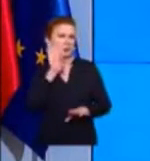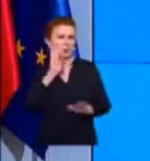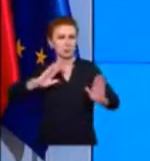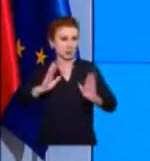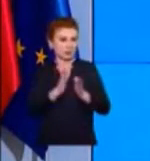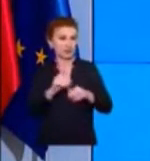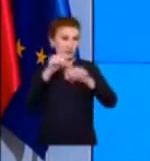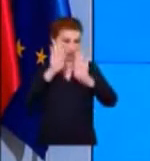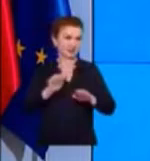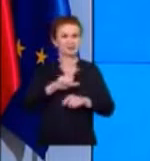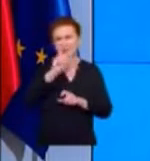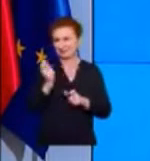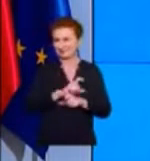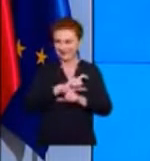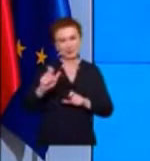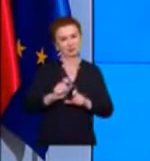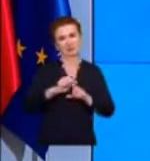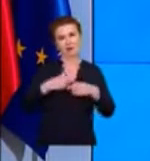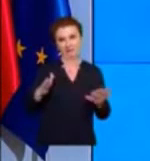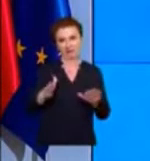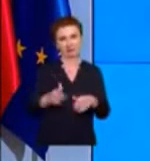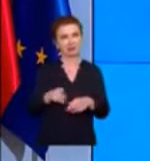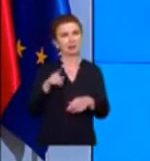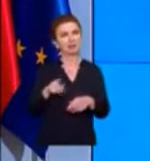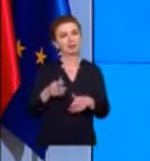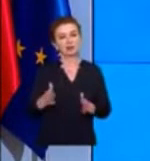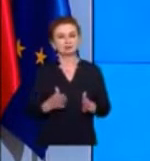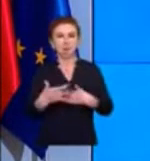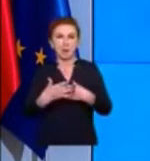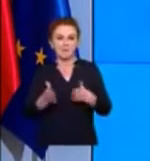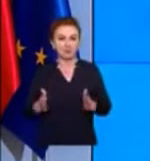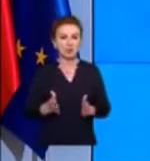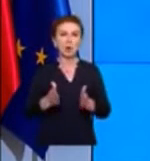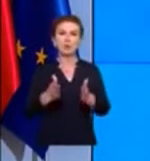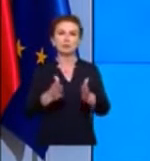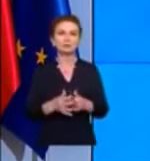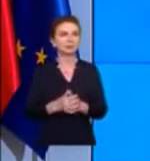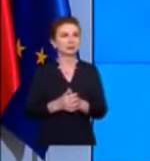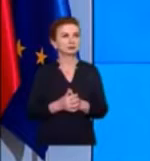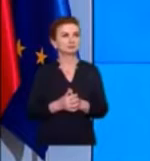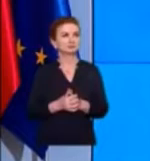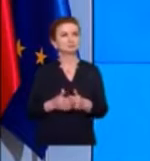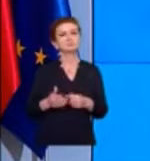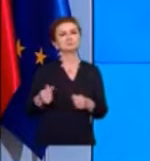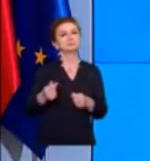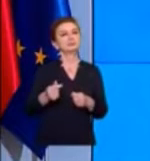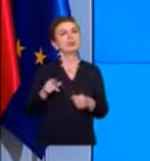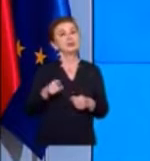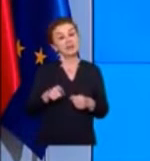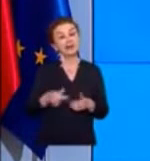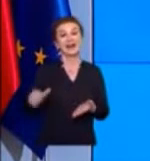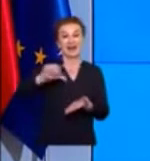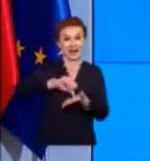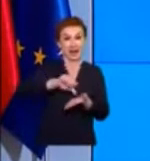były otwarte, te przy ulicach, przy głównych deptakach, jednak